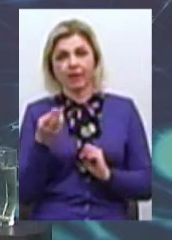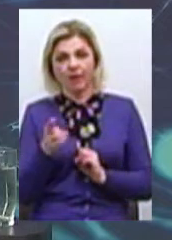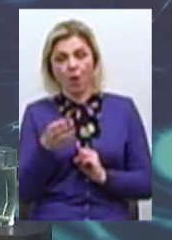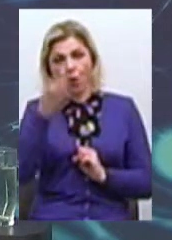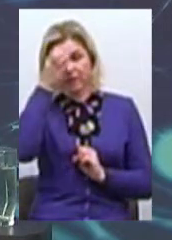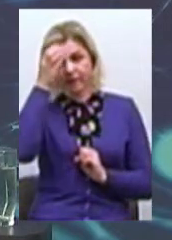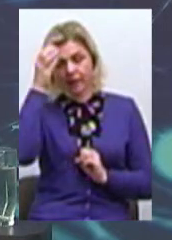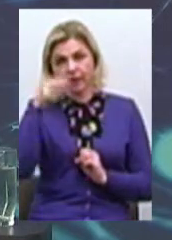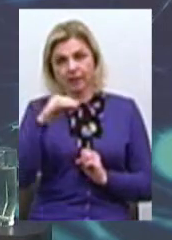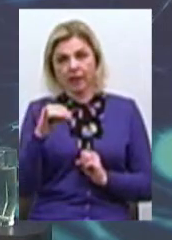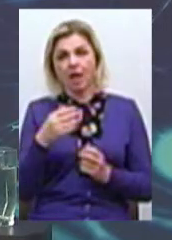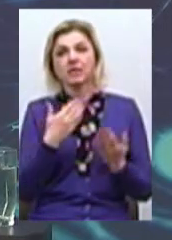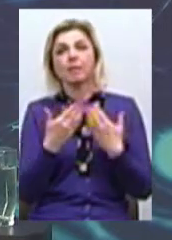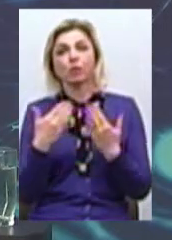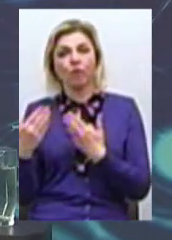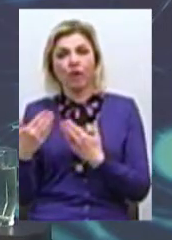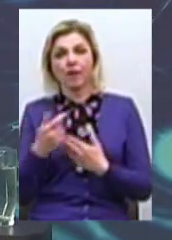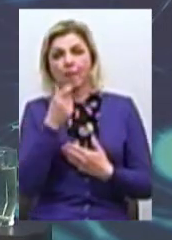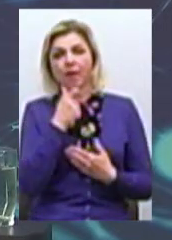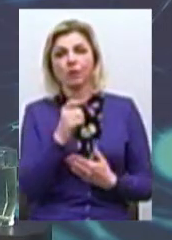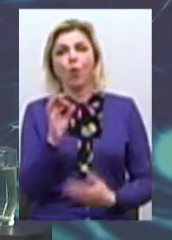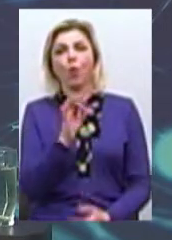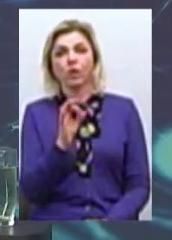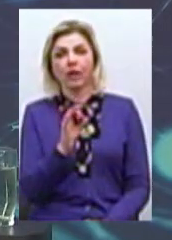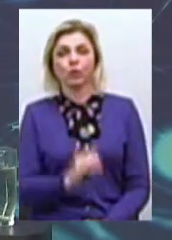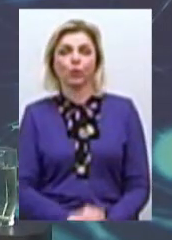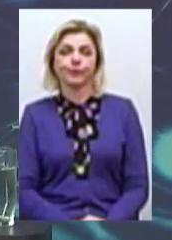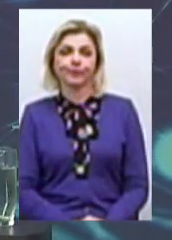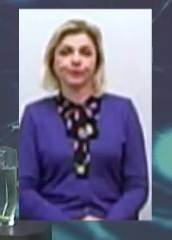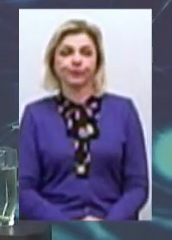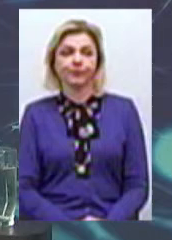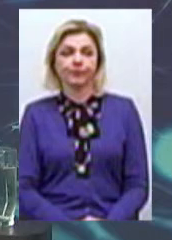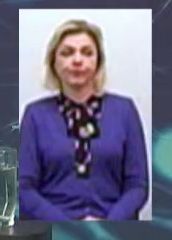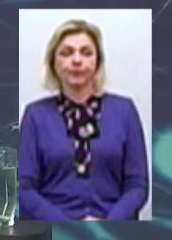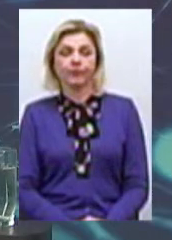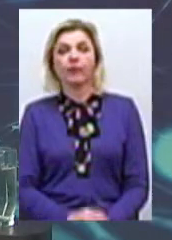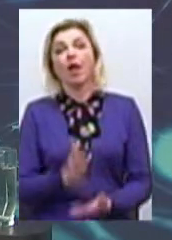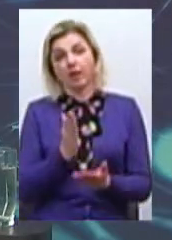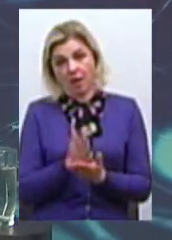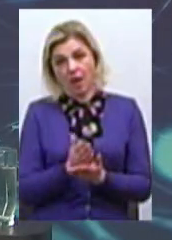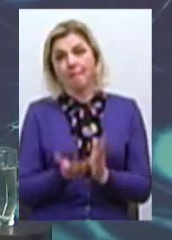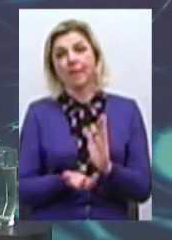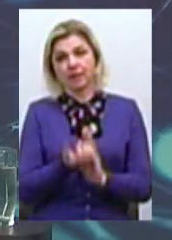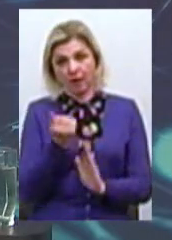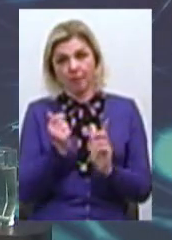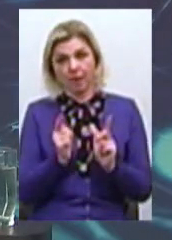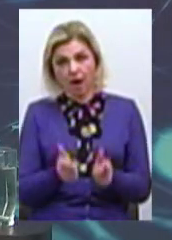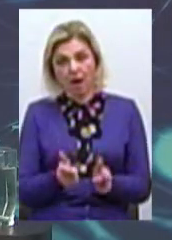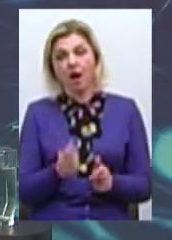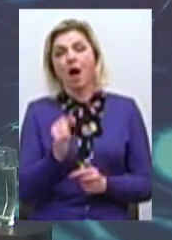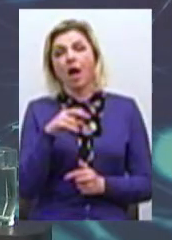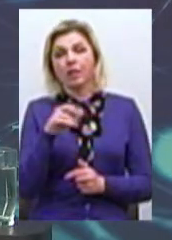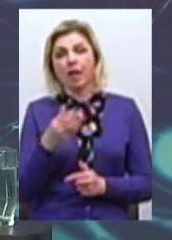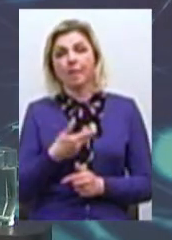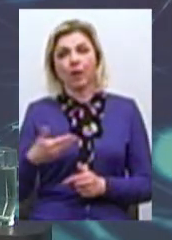освіти спілкувалися з пані Оленою Удовіченко. Є підтримка, але ми